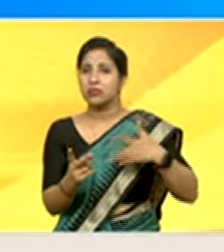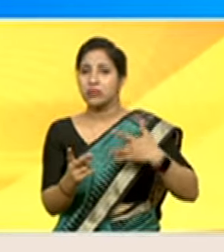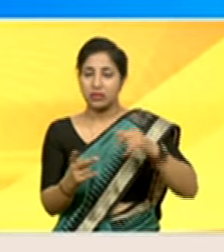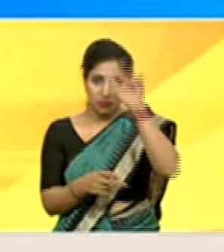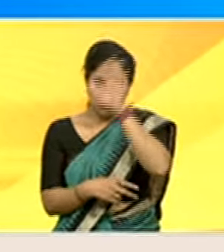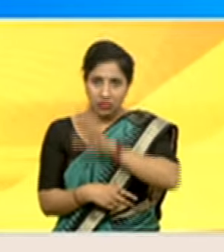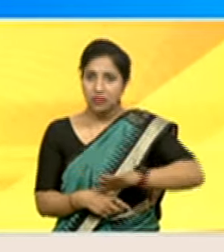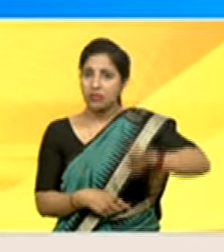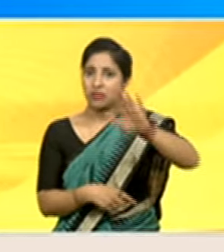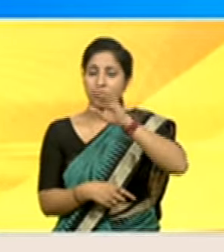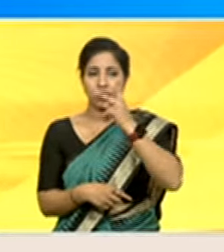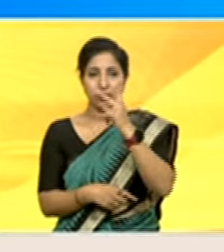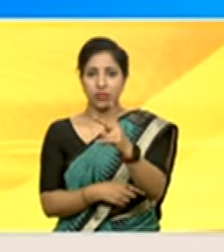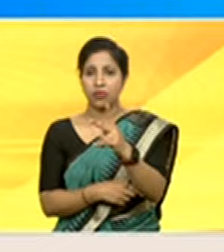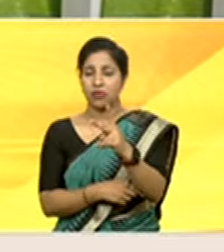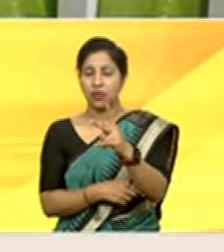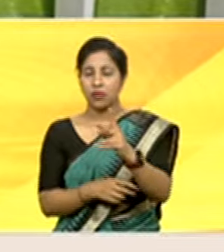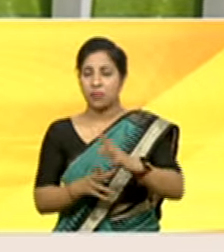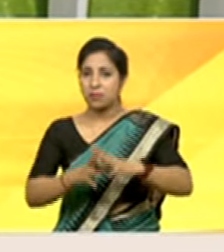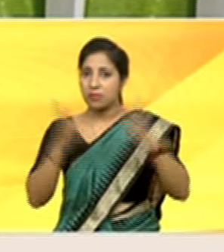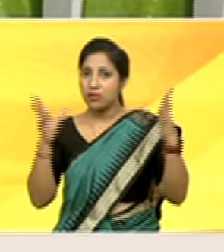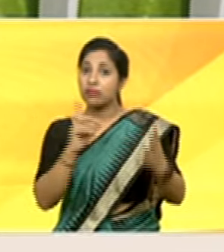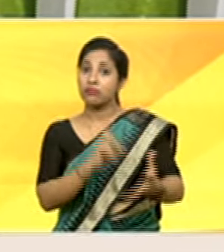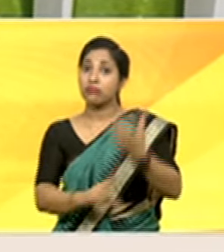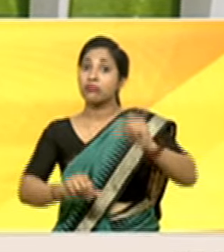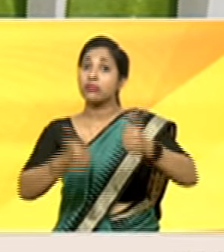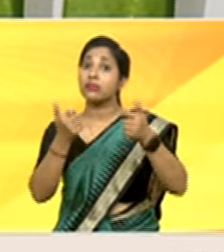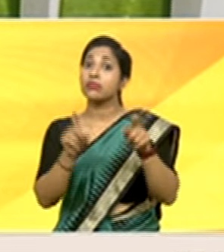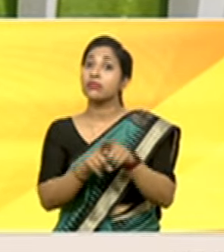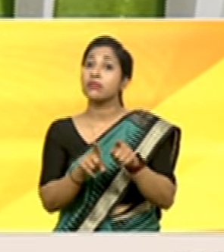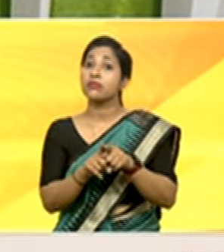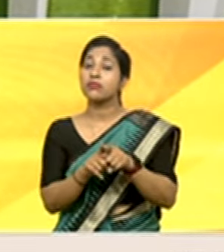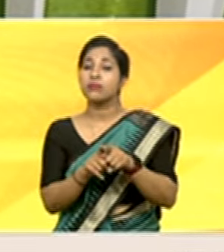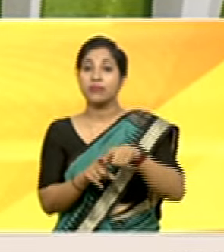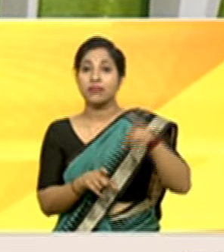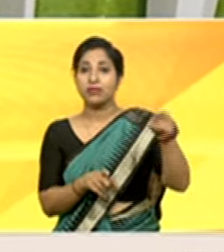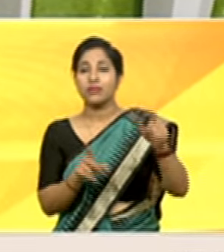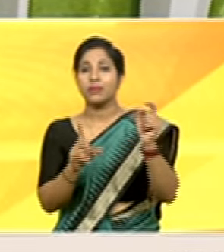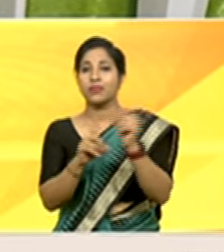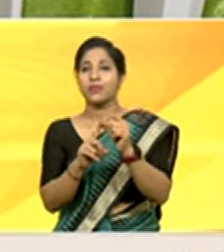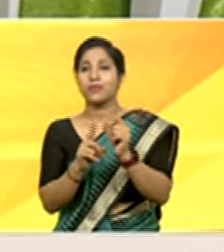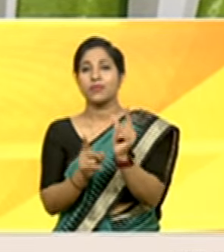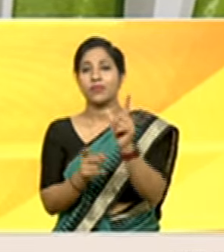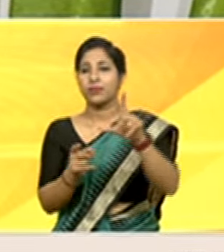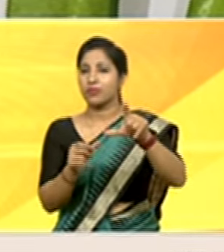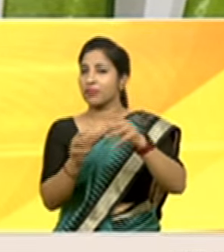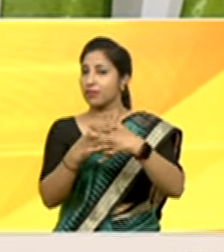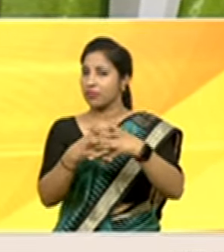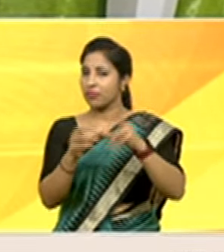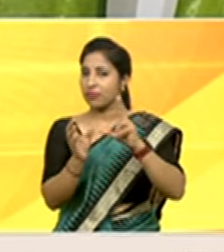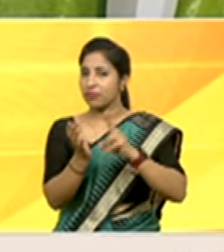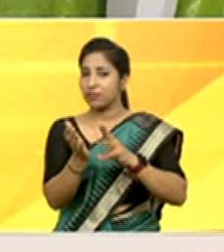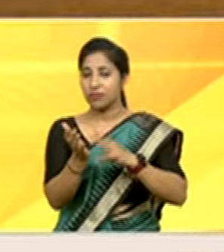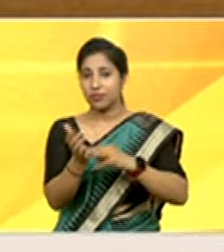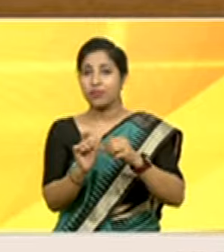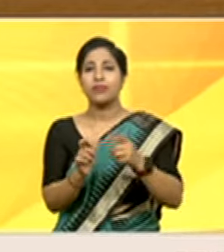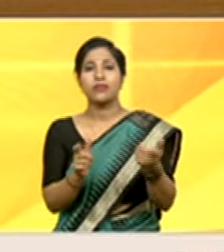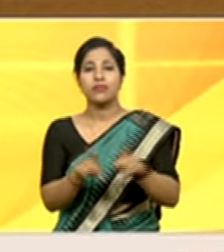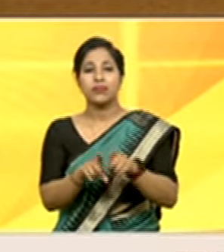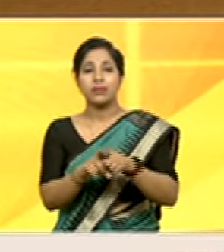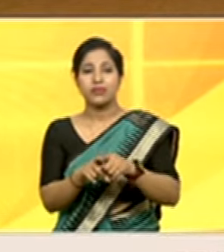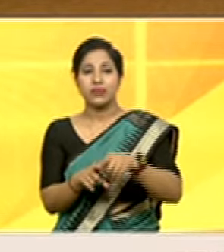देश भर के लोगों के लिए भी एक मिशाल है। यहां के पुलवामा से स्नोपीज